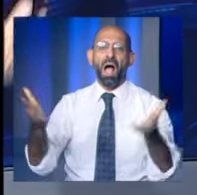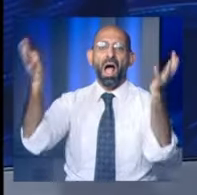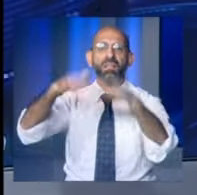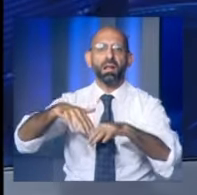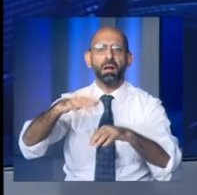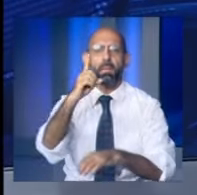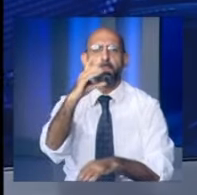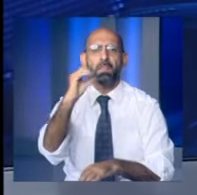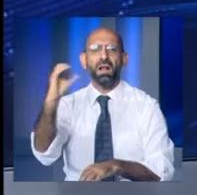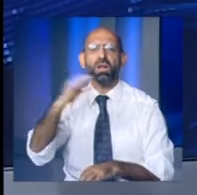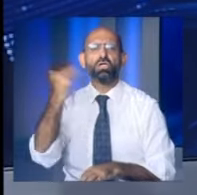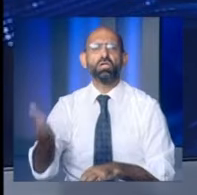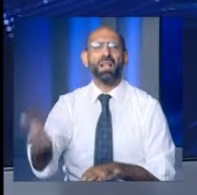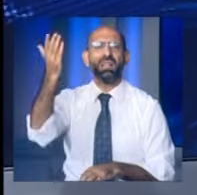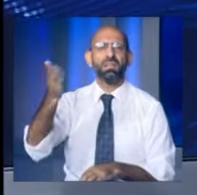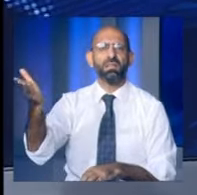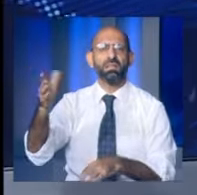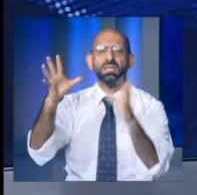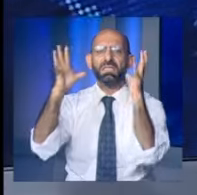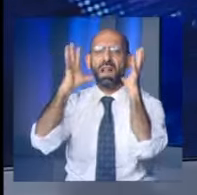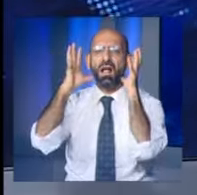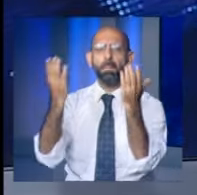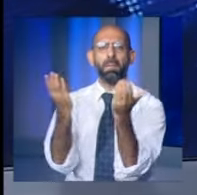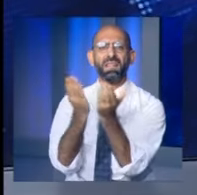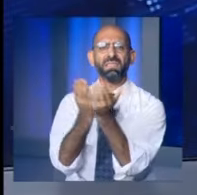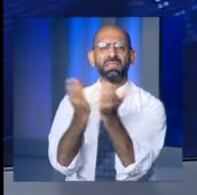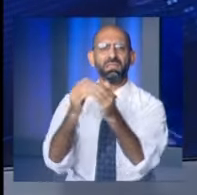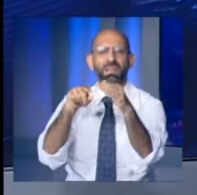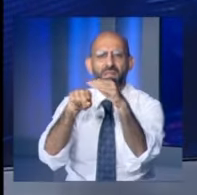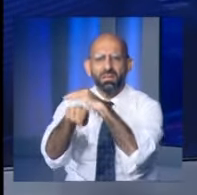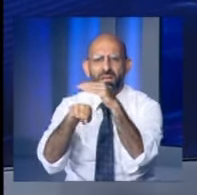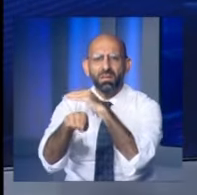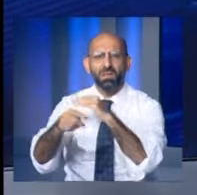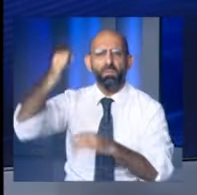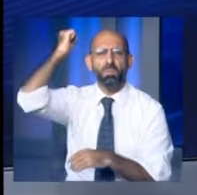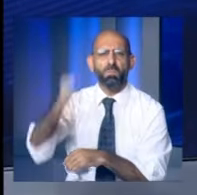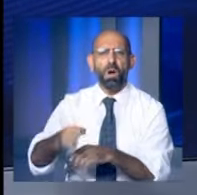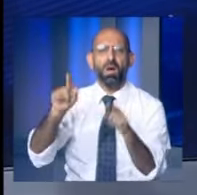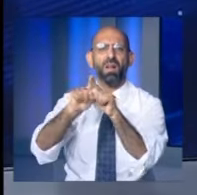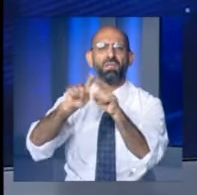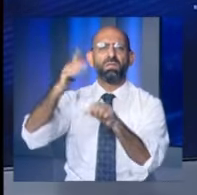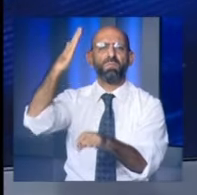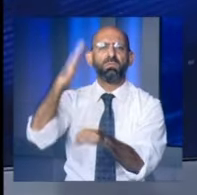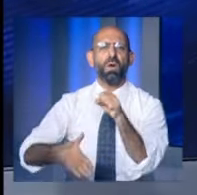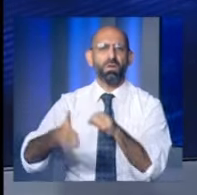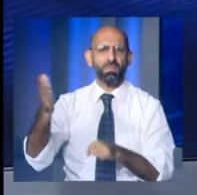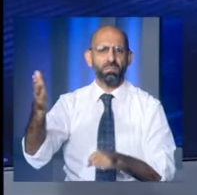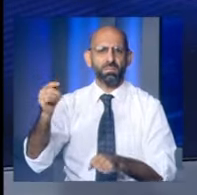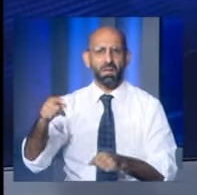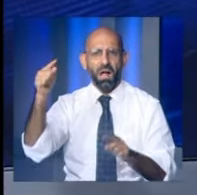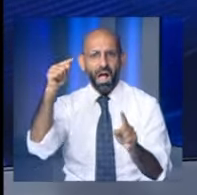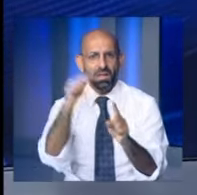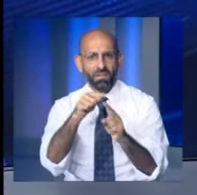100 شهيد في قصف الاحتلال لمصلين بمدرسة تؤوي نازحين وإدانات عارمة للمذبحة. هل الهدف